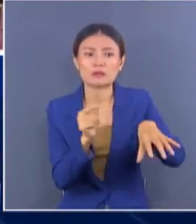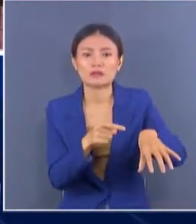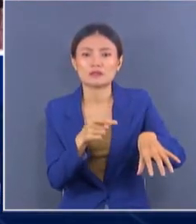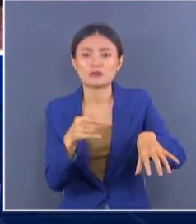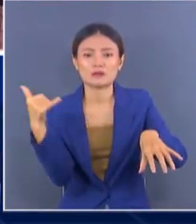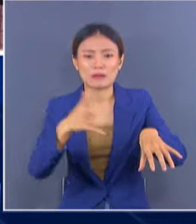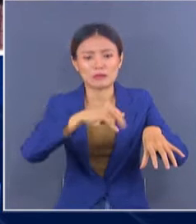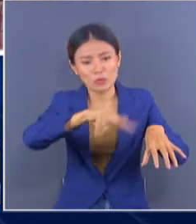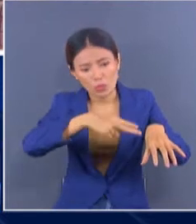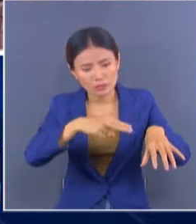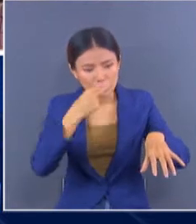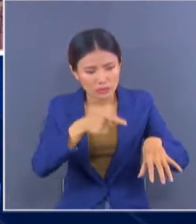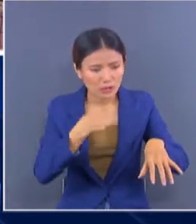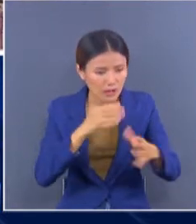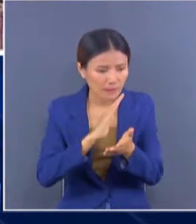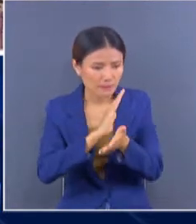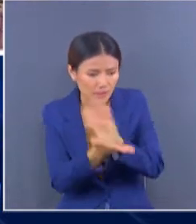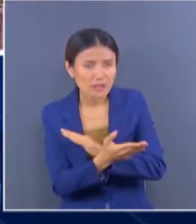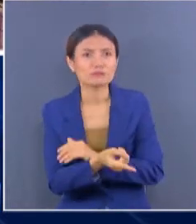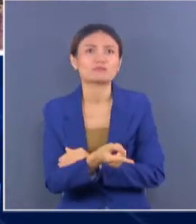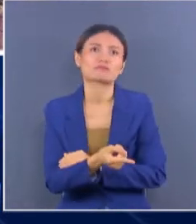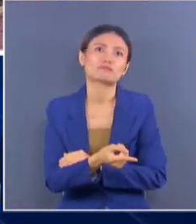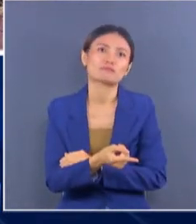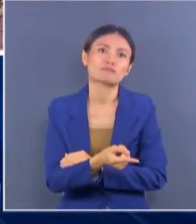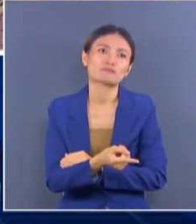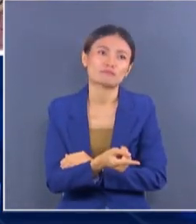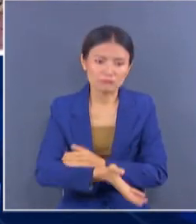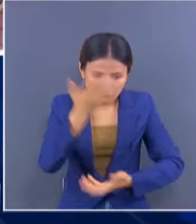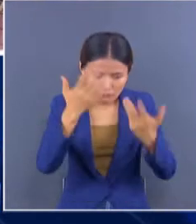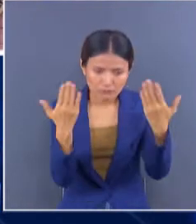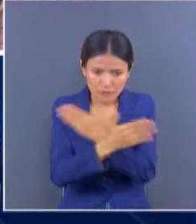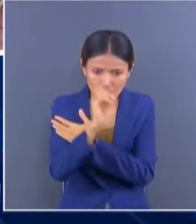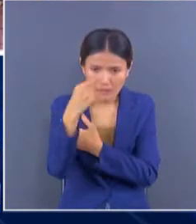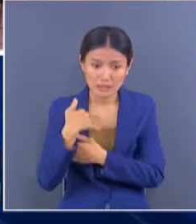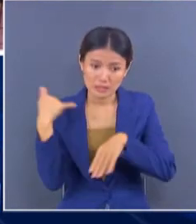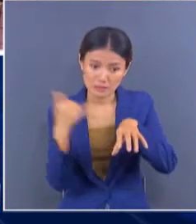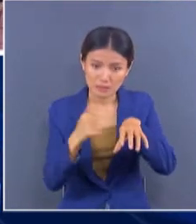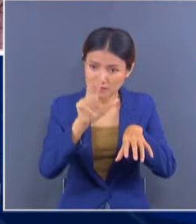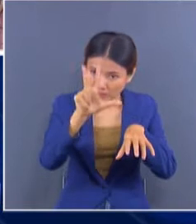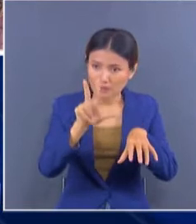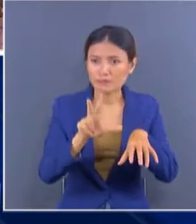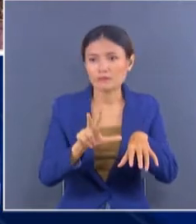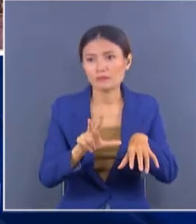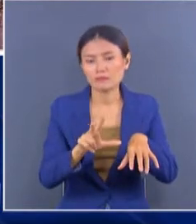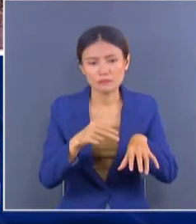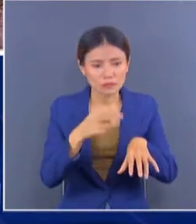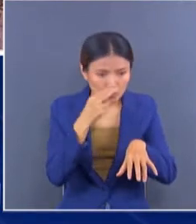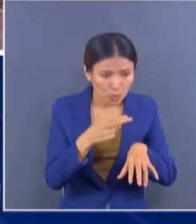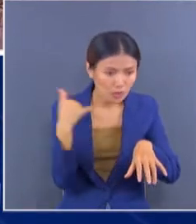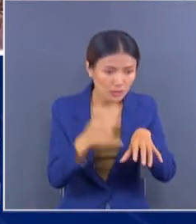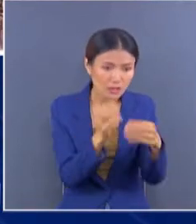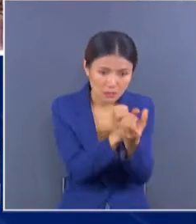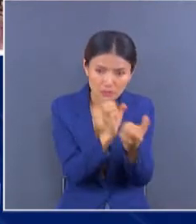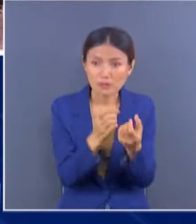พจากที่เขาไป3ครั้งมันเป็นบ่อนการพนันแต่พอตำรวจไปตรวจมันกลายเป็นโต๊ะสนุกเกอร์อย่างรวด